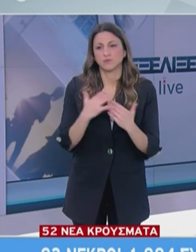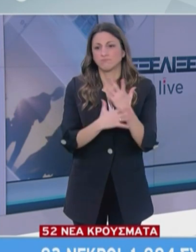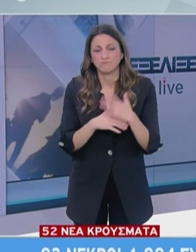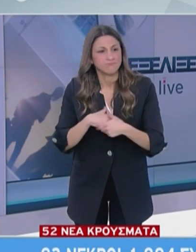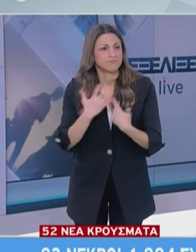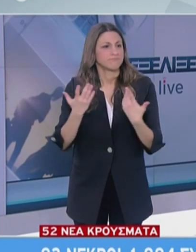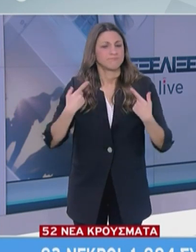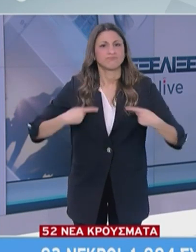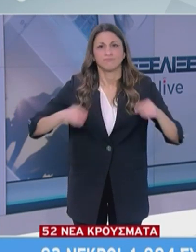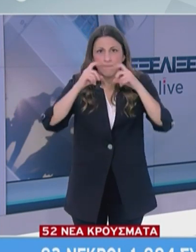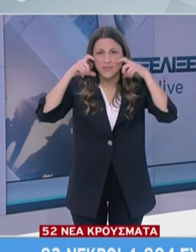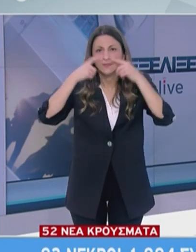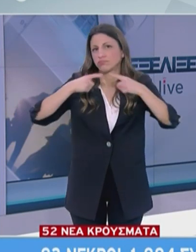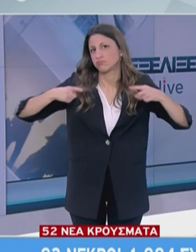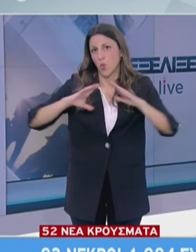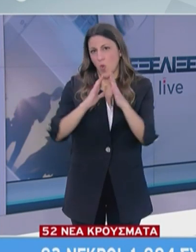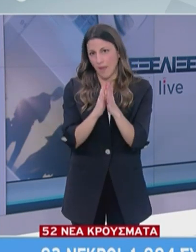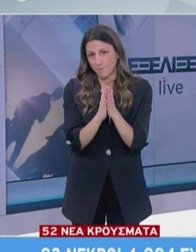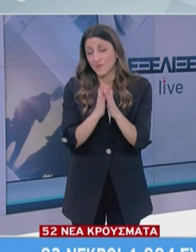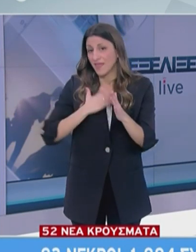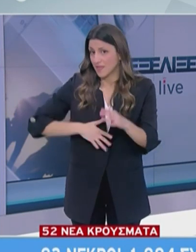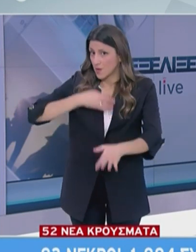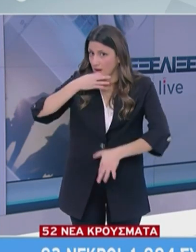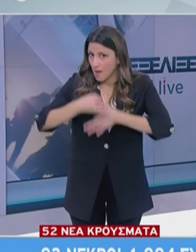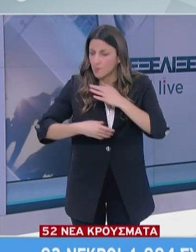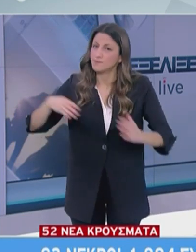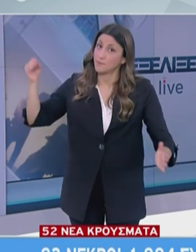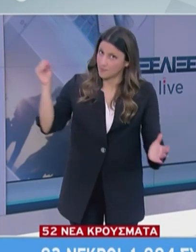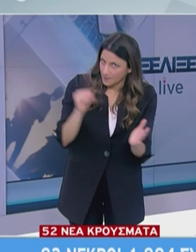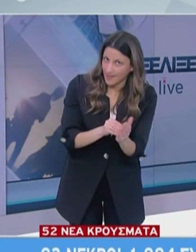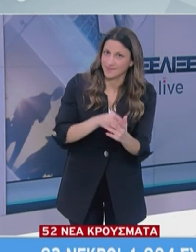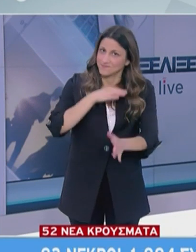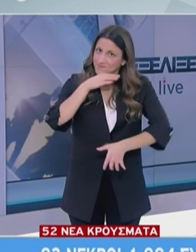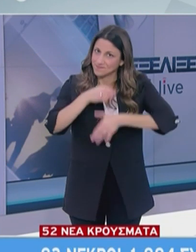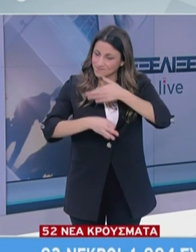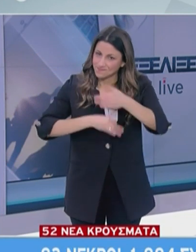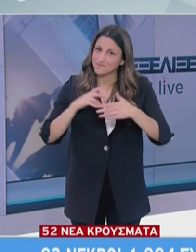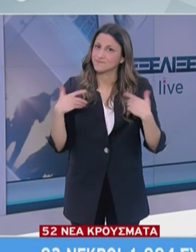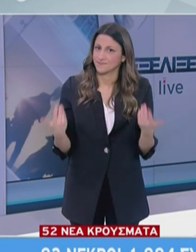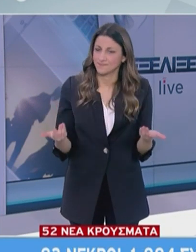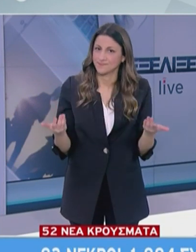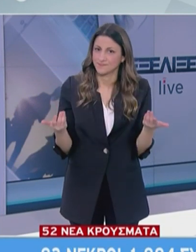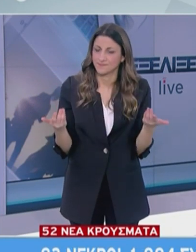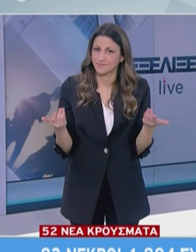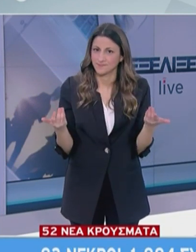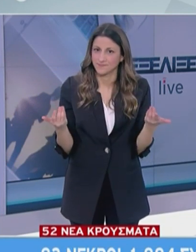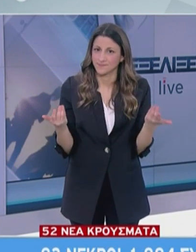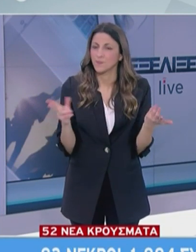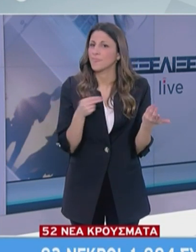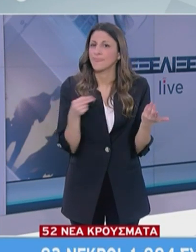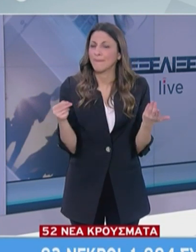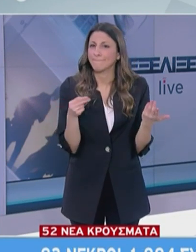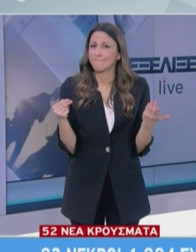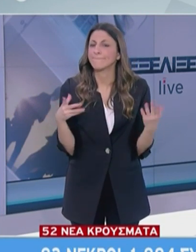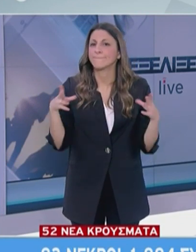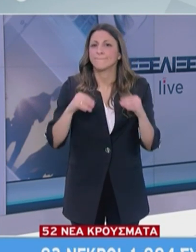αρκετή κουβέντα τις τελευταίες ημέρες, θα θέλαμε να τονίσουμε για μία ακόμη φορά το θέμα που αφορά